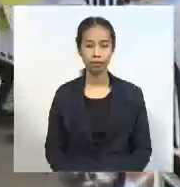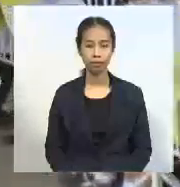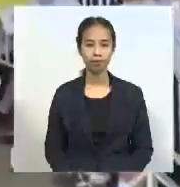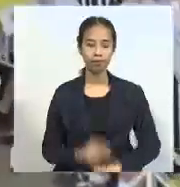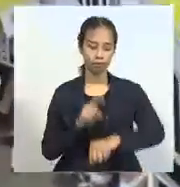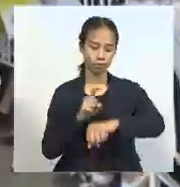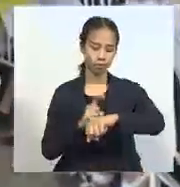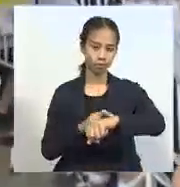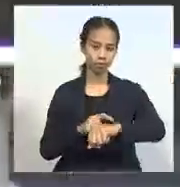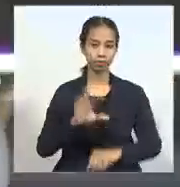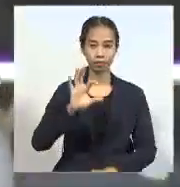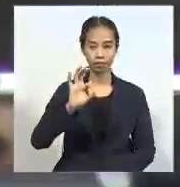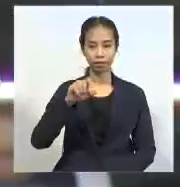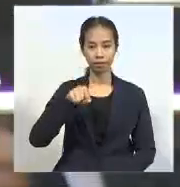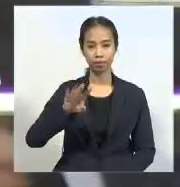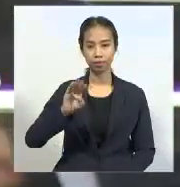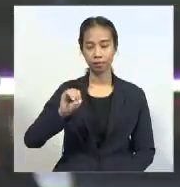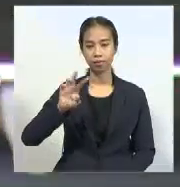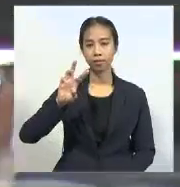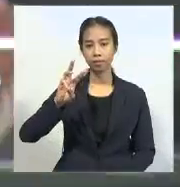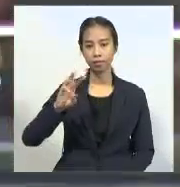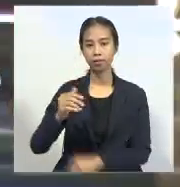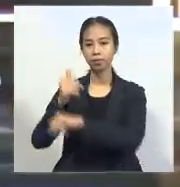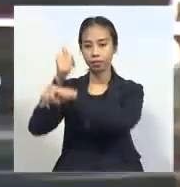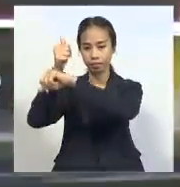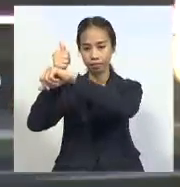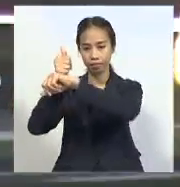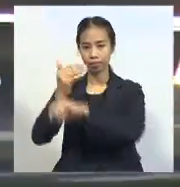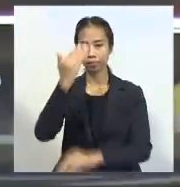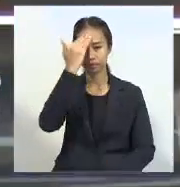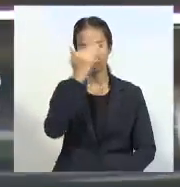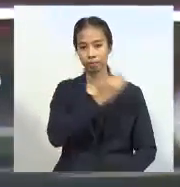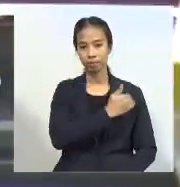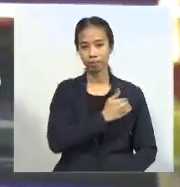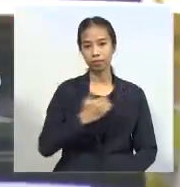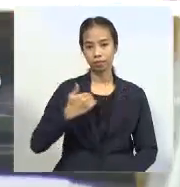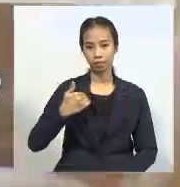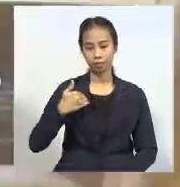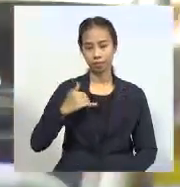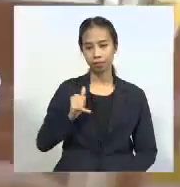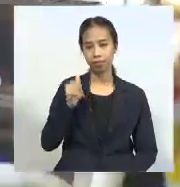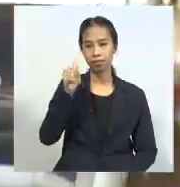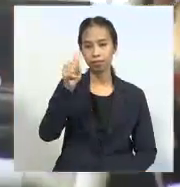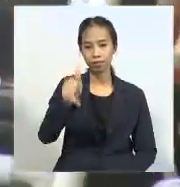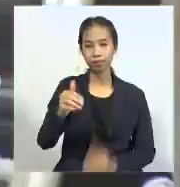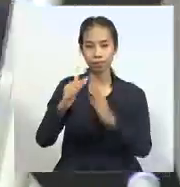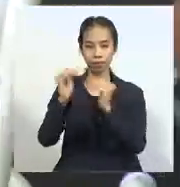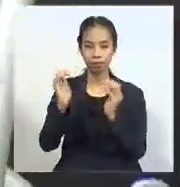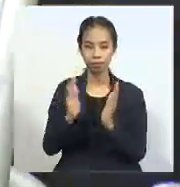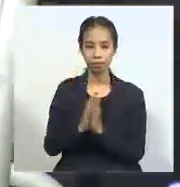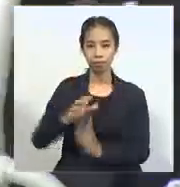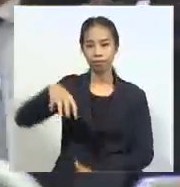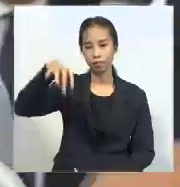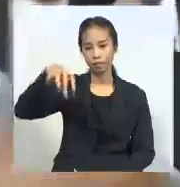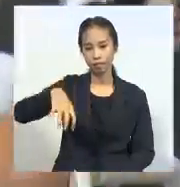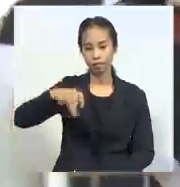ในเวลา 9:46 น.สมเด็จพระสันตะปาปาฟรังซิสได้เสด็จมาถึงบริเวณวัดนกุลเปรโตสามพรานและเปลี่ยน